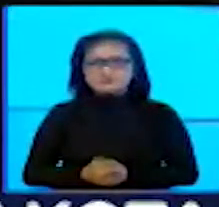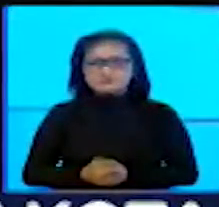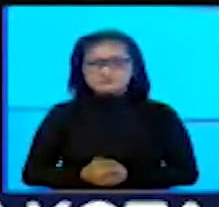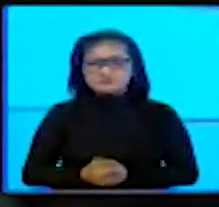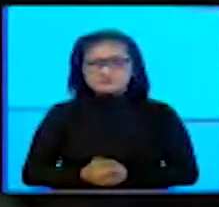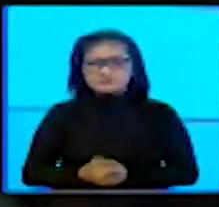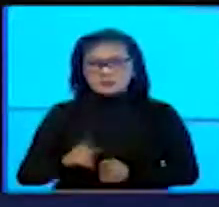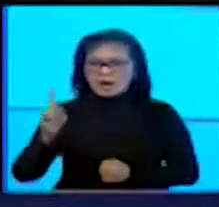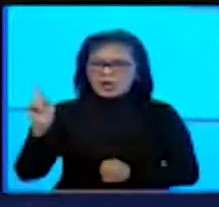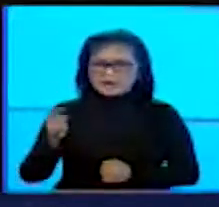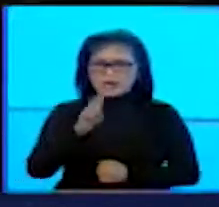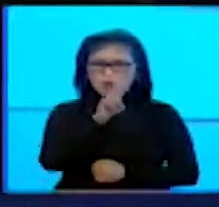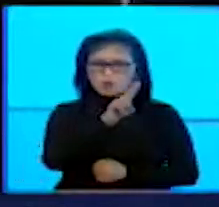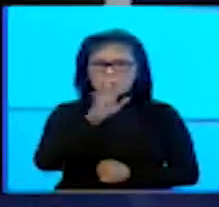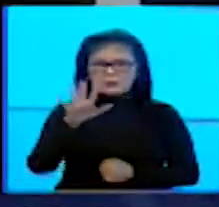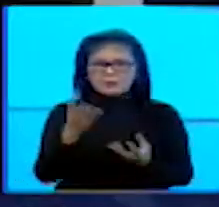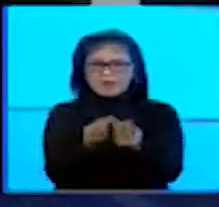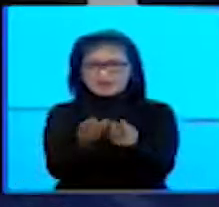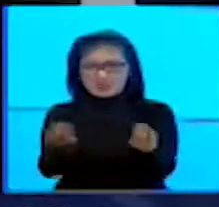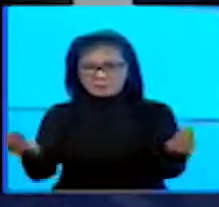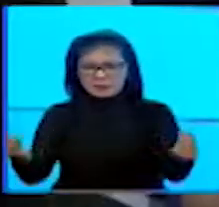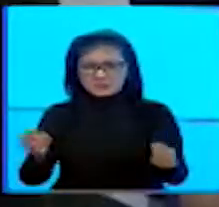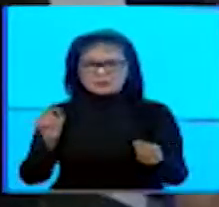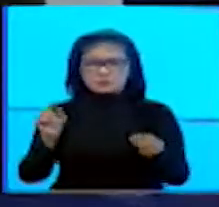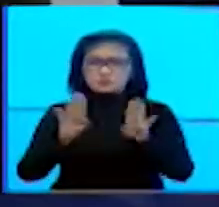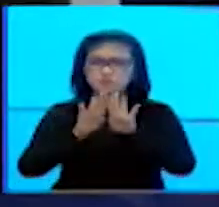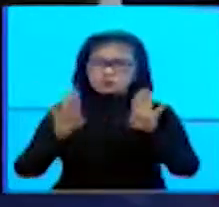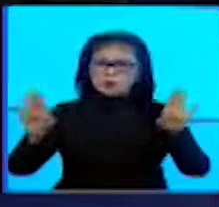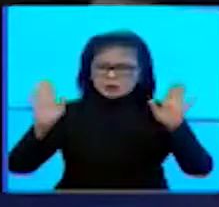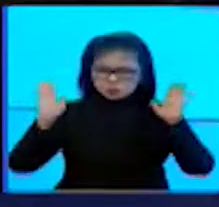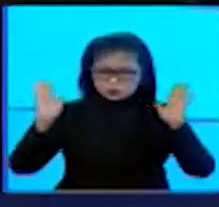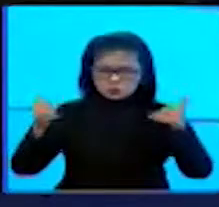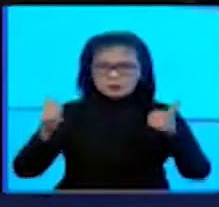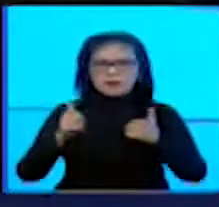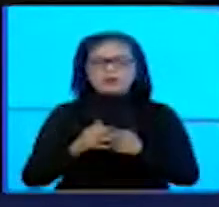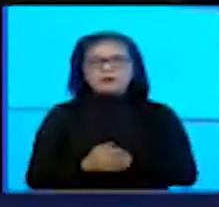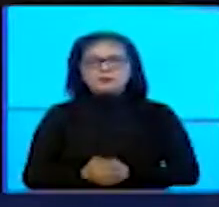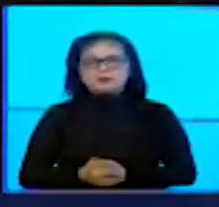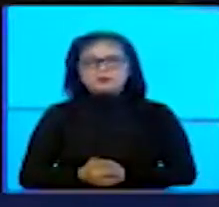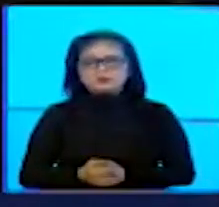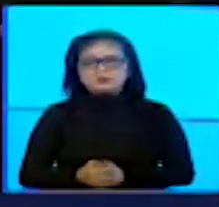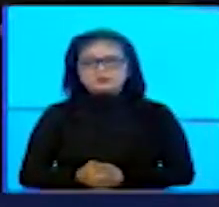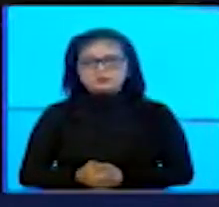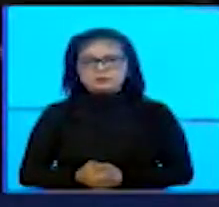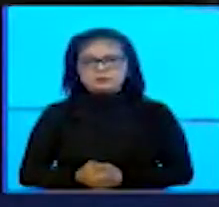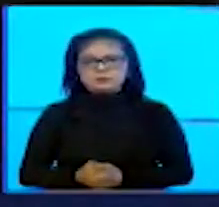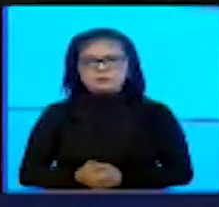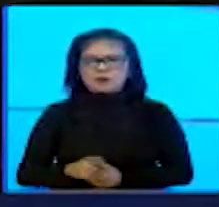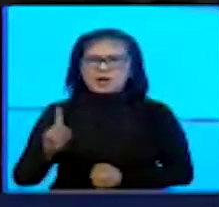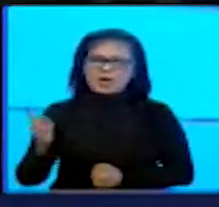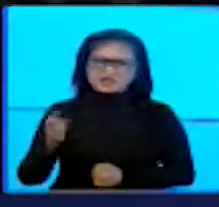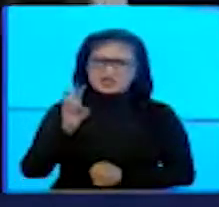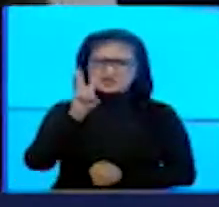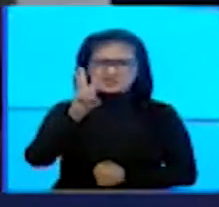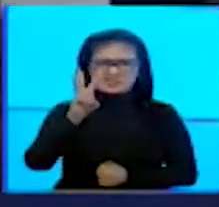25 taman kota yang sudah dibuka ya di seluruh wilayah Provinsi DKI Jakarta ya. Dan 3 hutan kota, 25